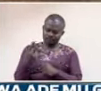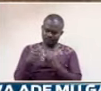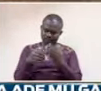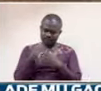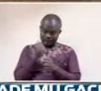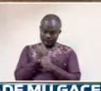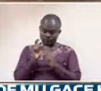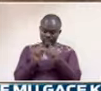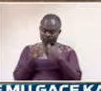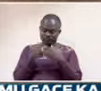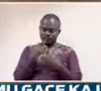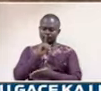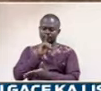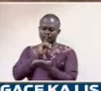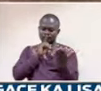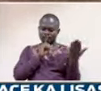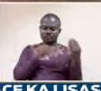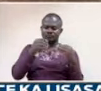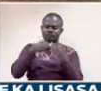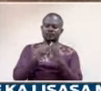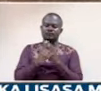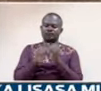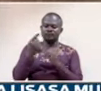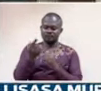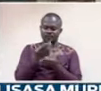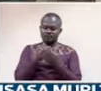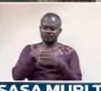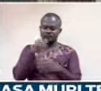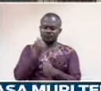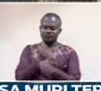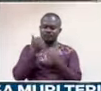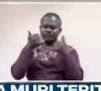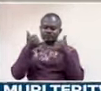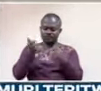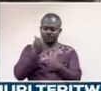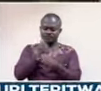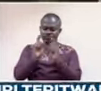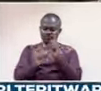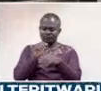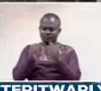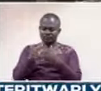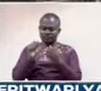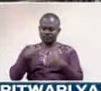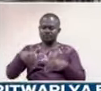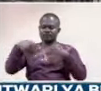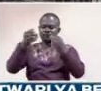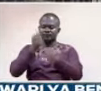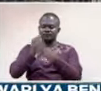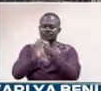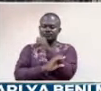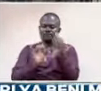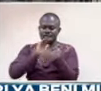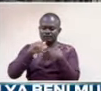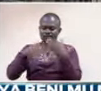wakoze ikizamini ubusanzwe wagombaga guhabwa akazi mu karere kamwe gusa yasabyemo akazi, ubu uwakoze ikizamini ashobora guhabwa akazi mu gihugu